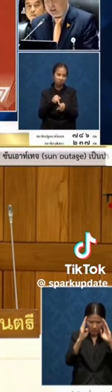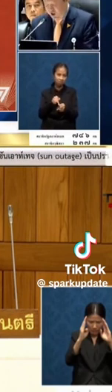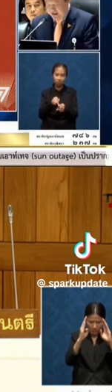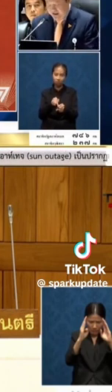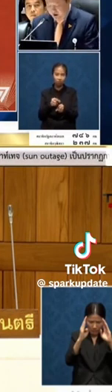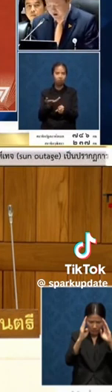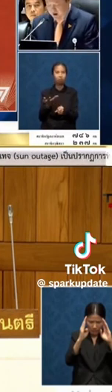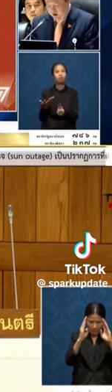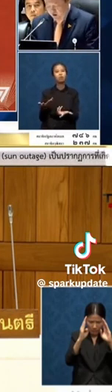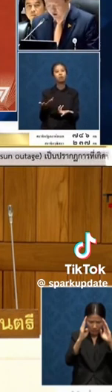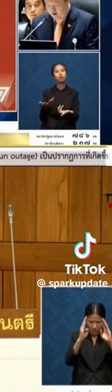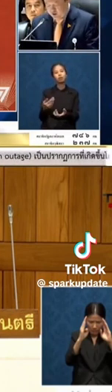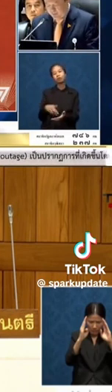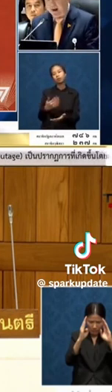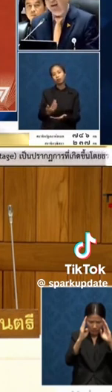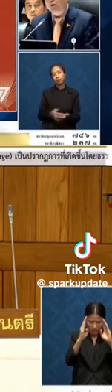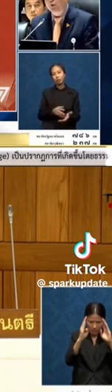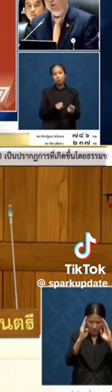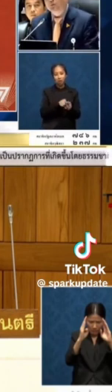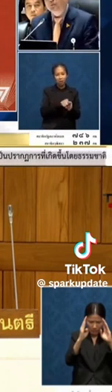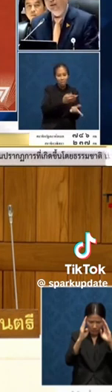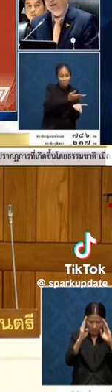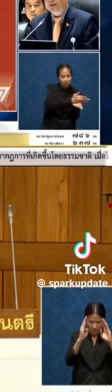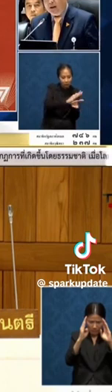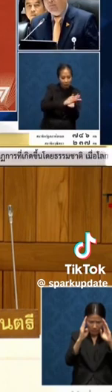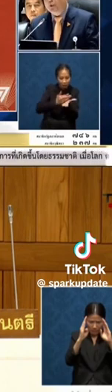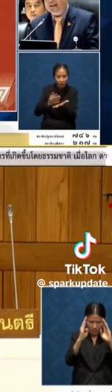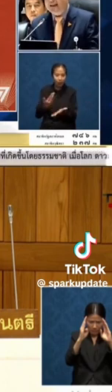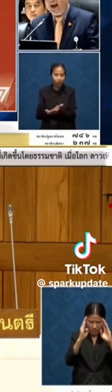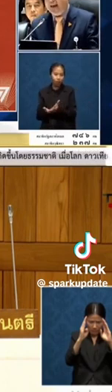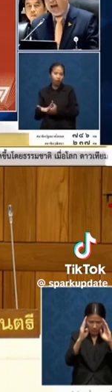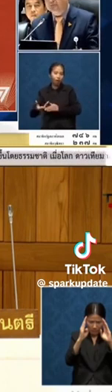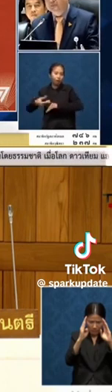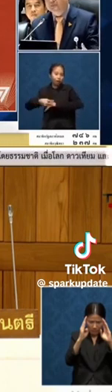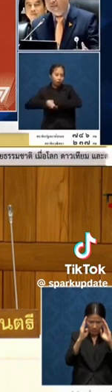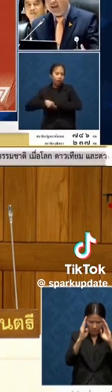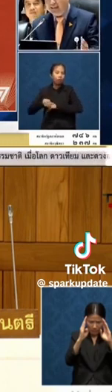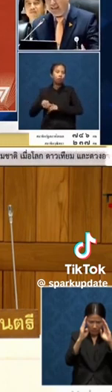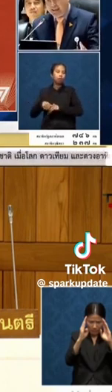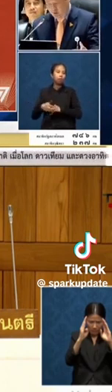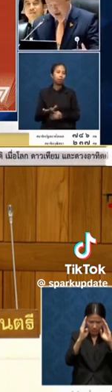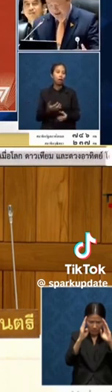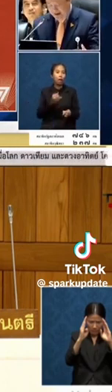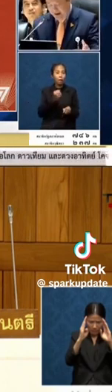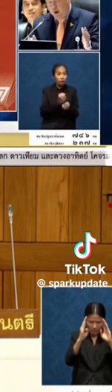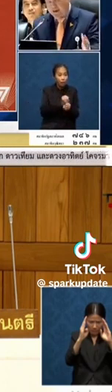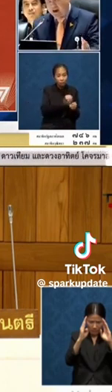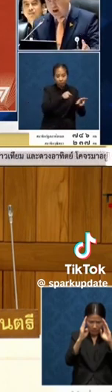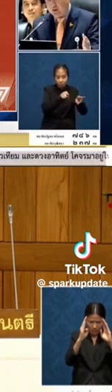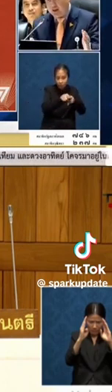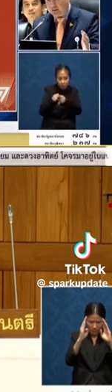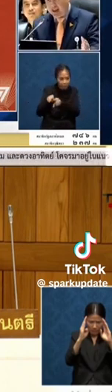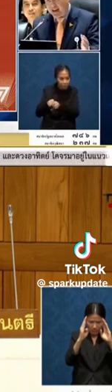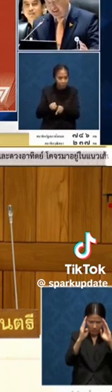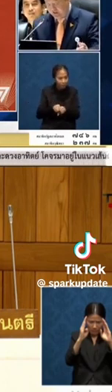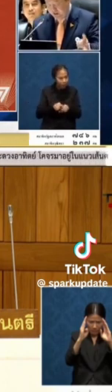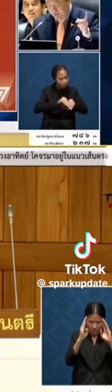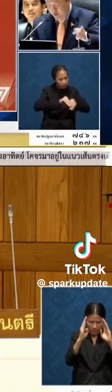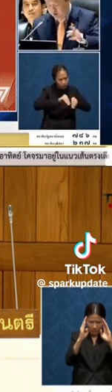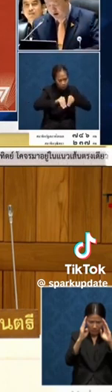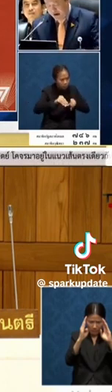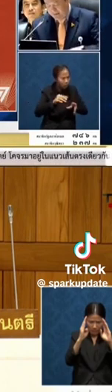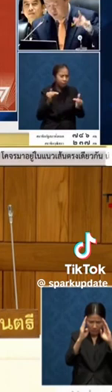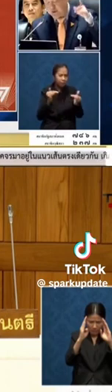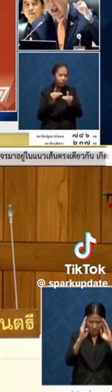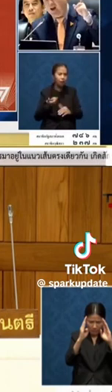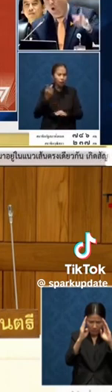แล้วตอนนี้ก็รอทอนส่วนแบ่งกันอยู่คือประมูลกันยังไงครับสร้างสิ่งเดียวกันนะครับความยาวเท่าเดิมสถานีเท่าเดิมประมูล